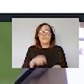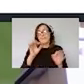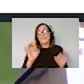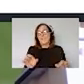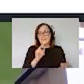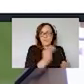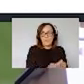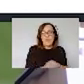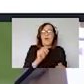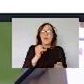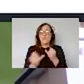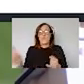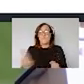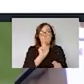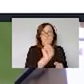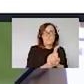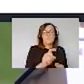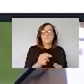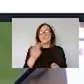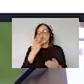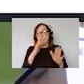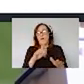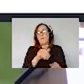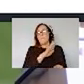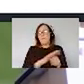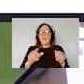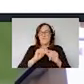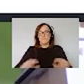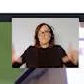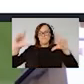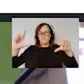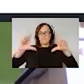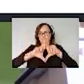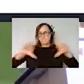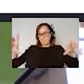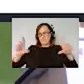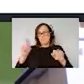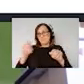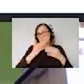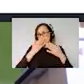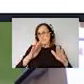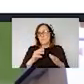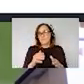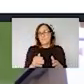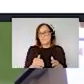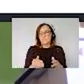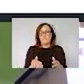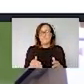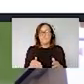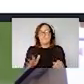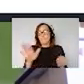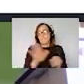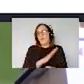odpowiadać, jeśli kliknę w prezentacji, zobaczycie Państwo pełen ekran i wtedy też się wyświetli Państwu jako